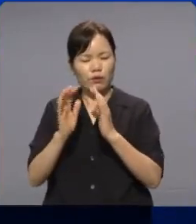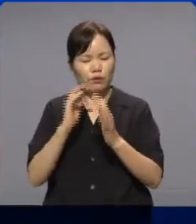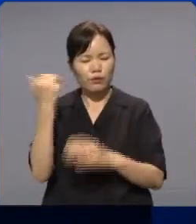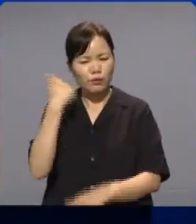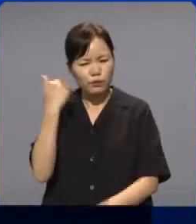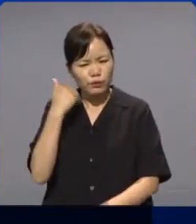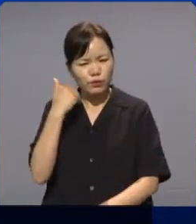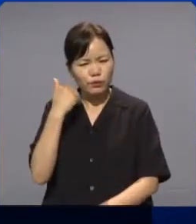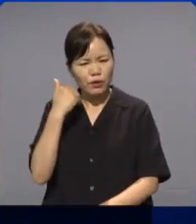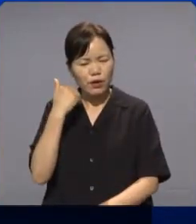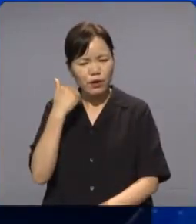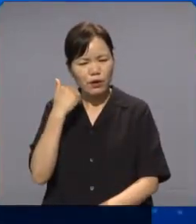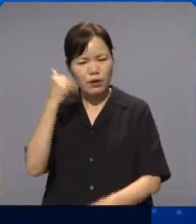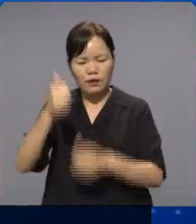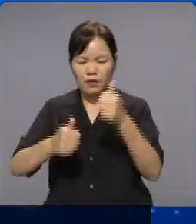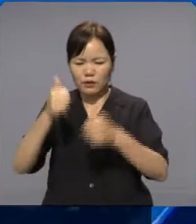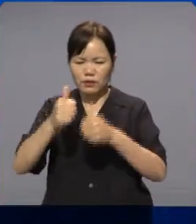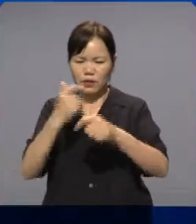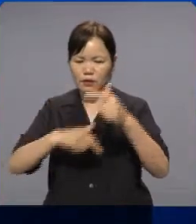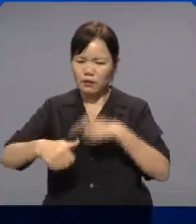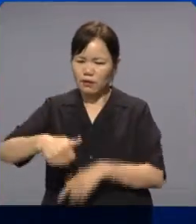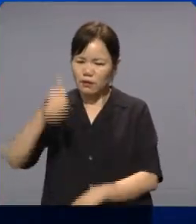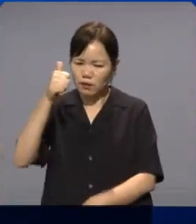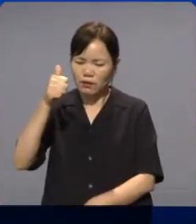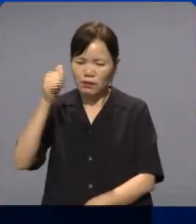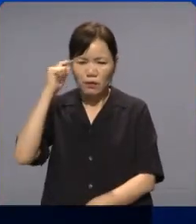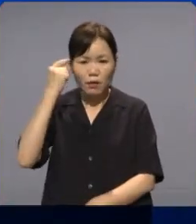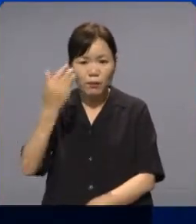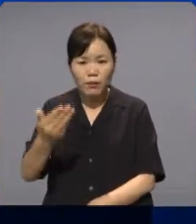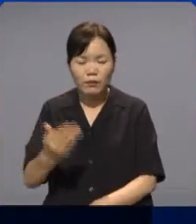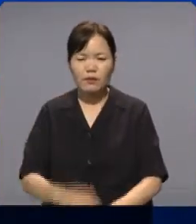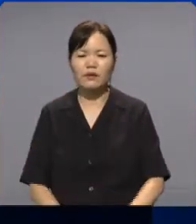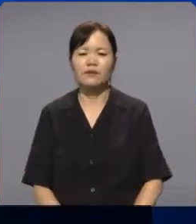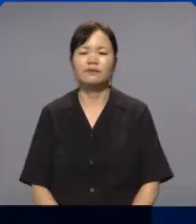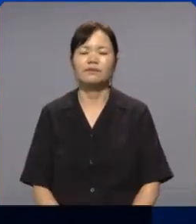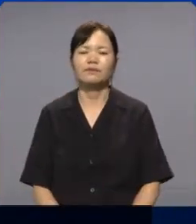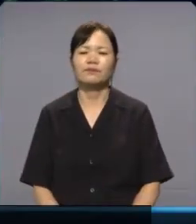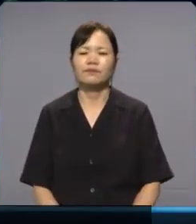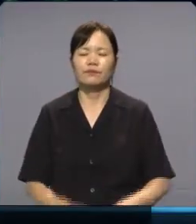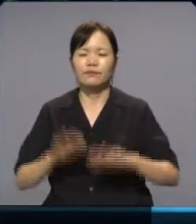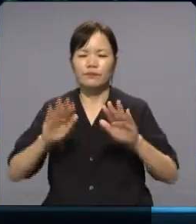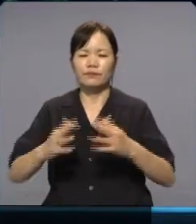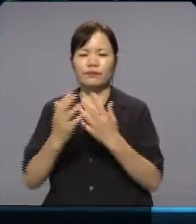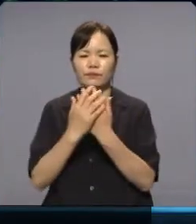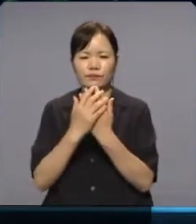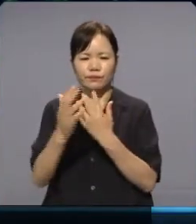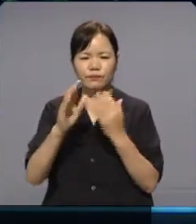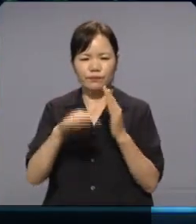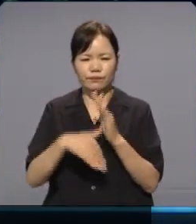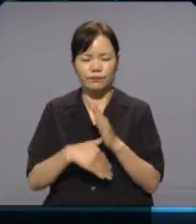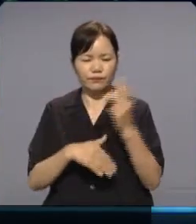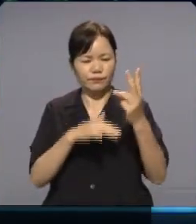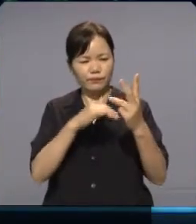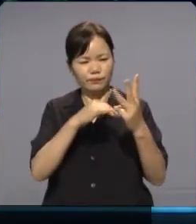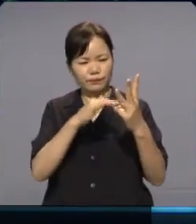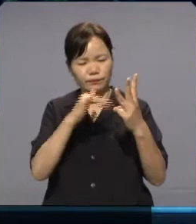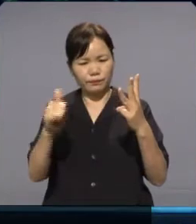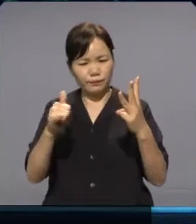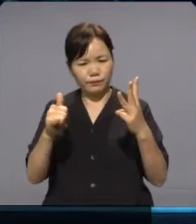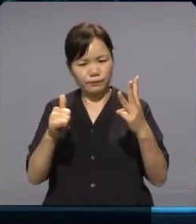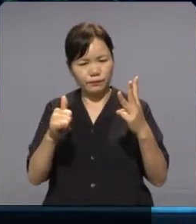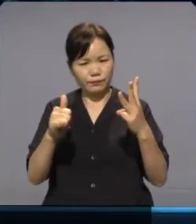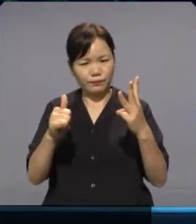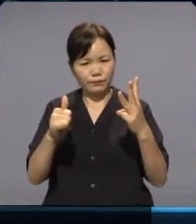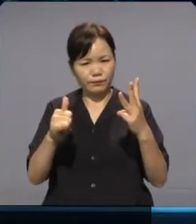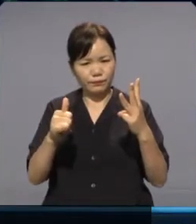치르는 것이 좀 낫다고 생각할지 이렇게 물어보면 어떨까요? 누구를 원하고 있을까요? 근데 기본적으로 이번 전당대회 뭐 지금 세 분이 컷오프가 돼서